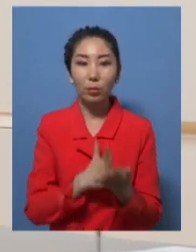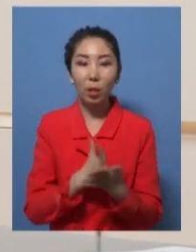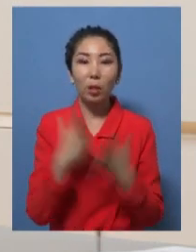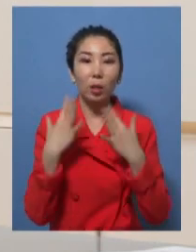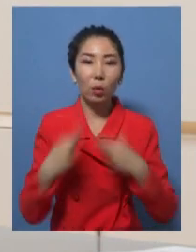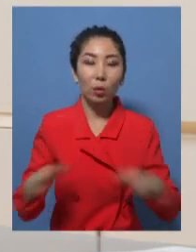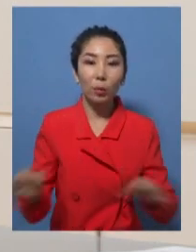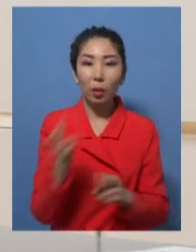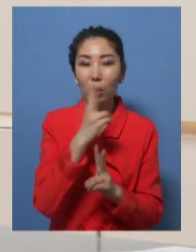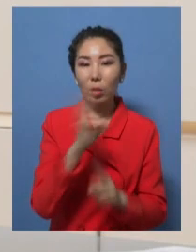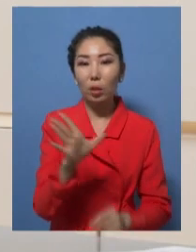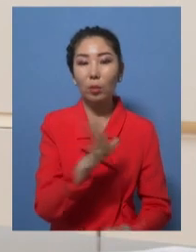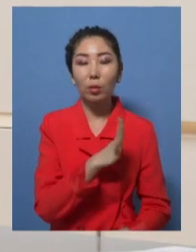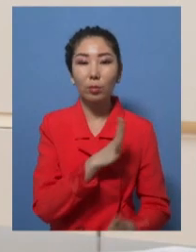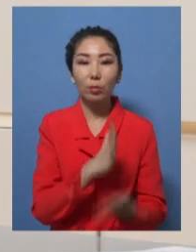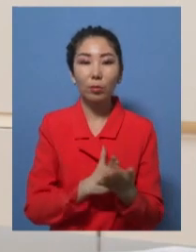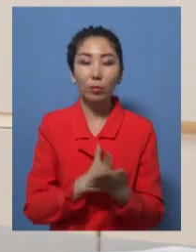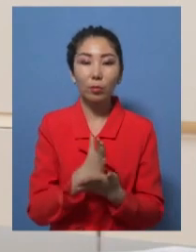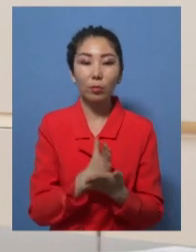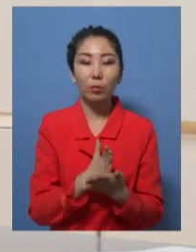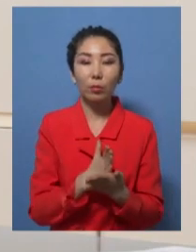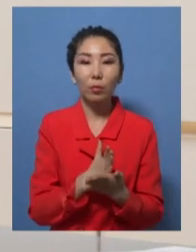тәуелсіз байқаушылары болды. Сондықтан